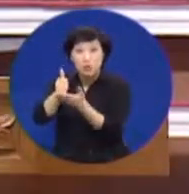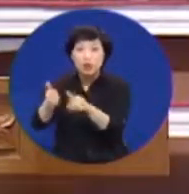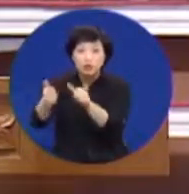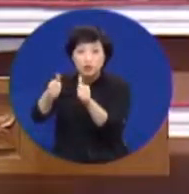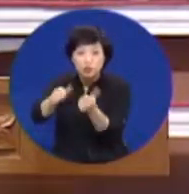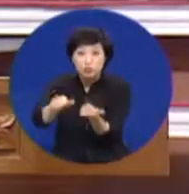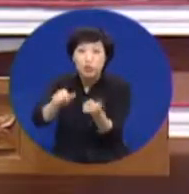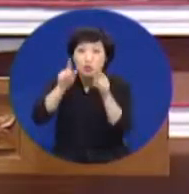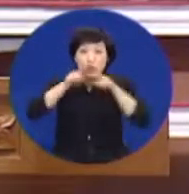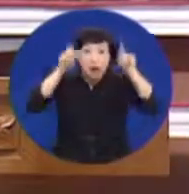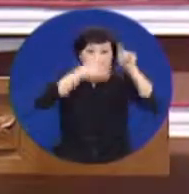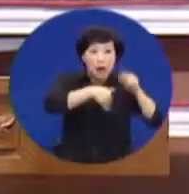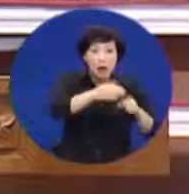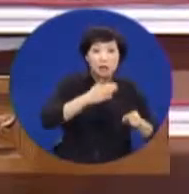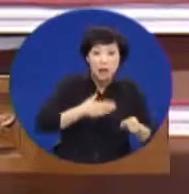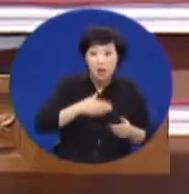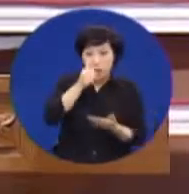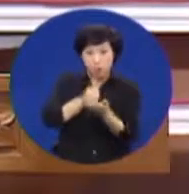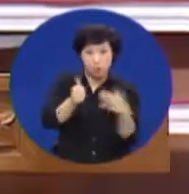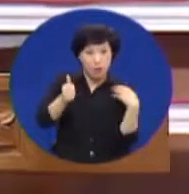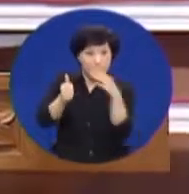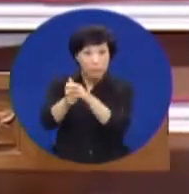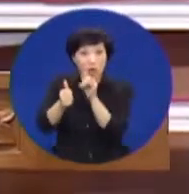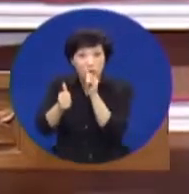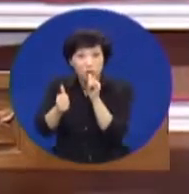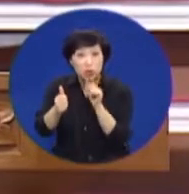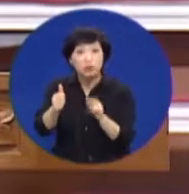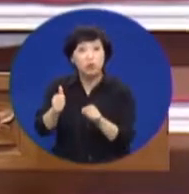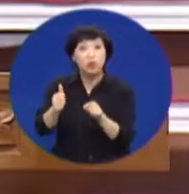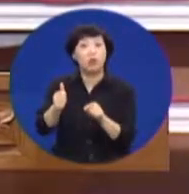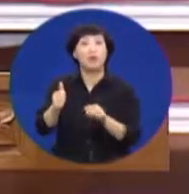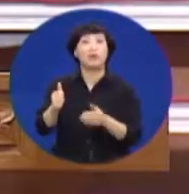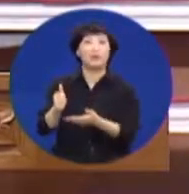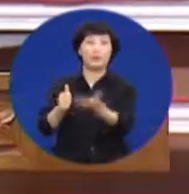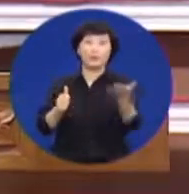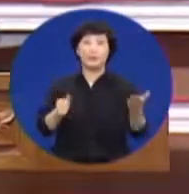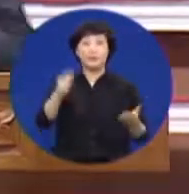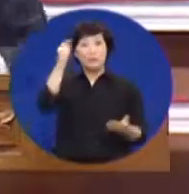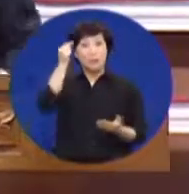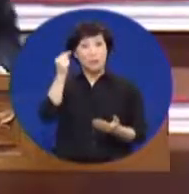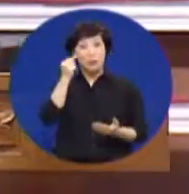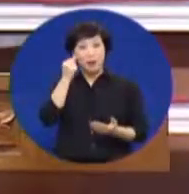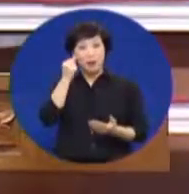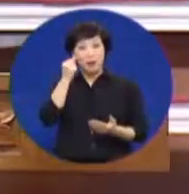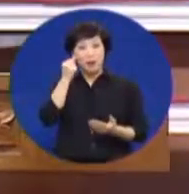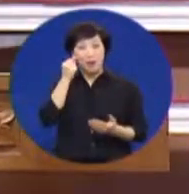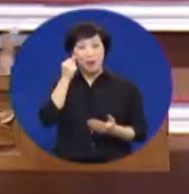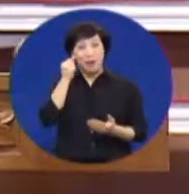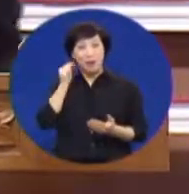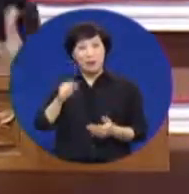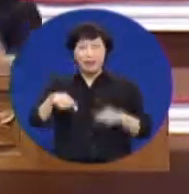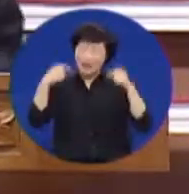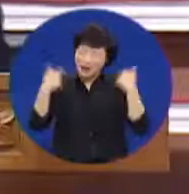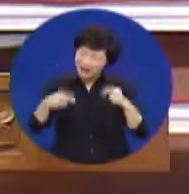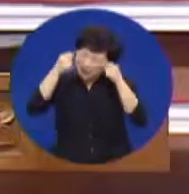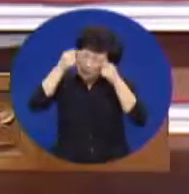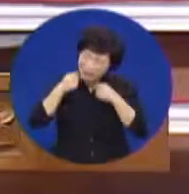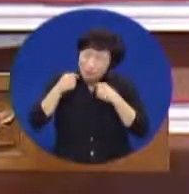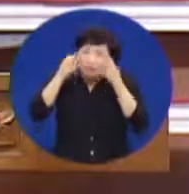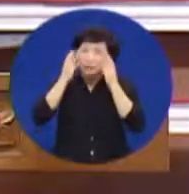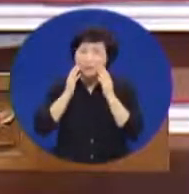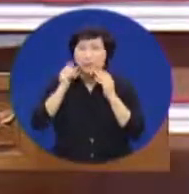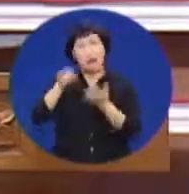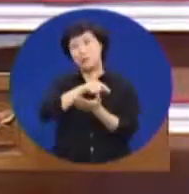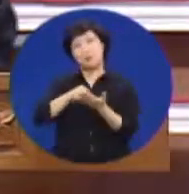죽어서 지옥 갈 죄를 감당했다는데 이거 뭐 늘 울어도 눈물어도